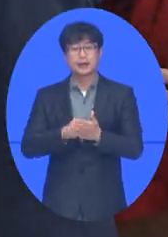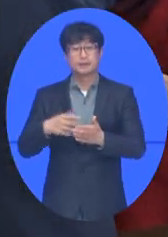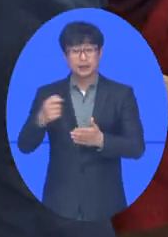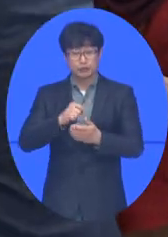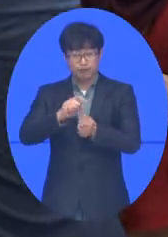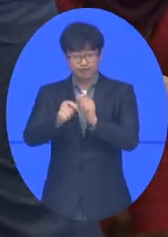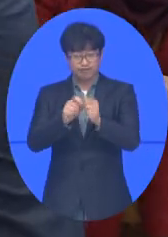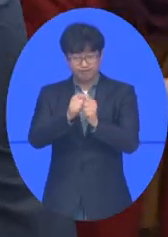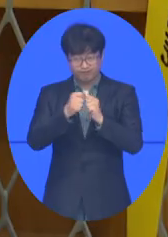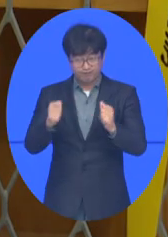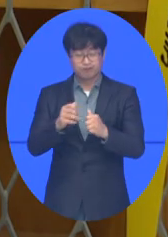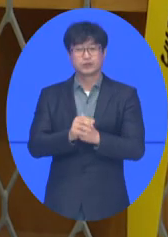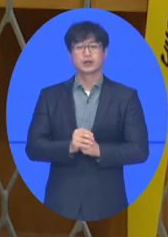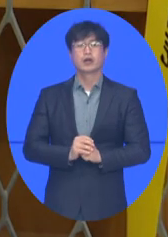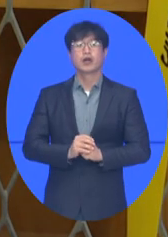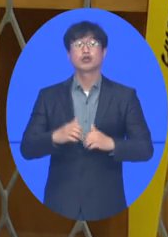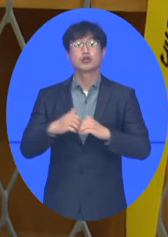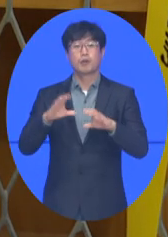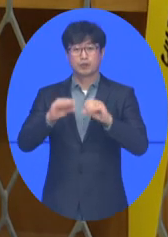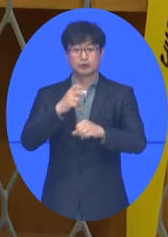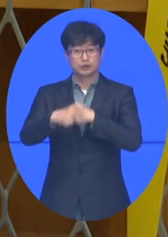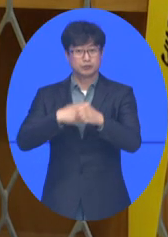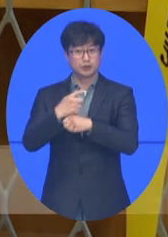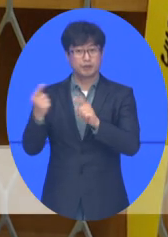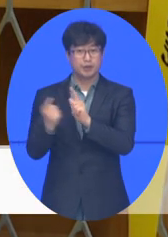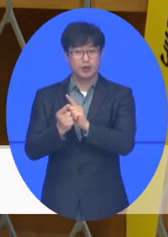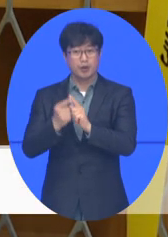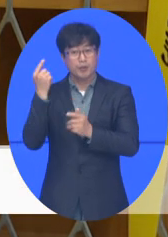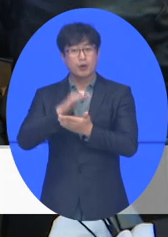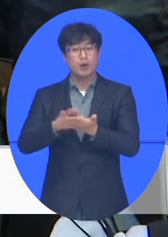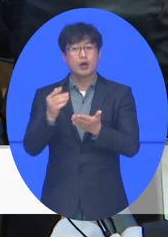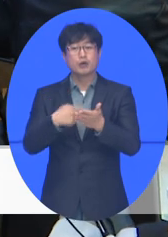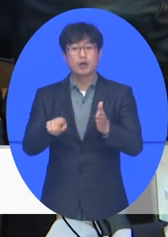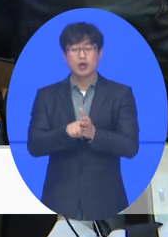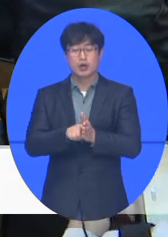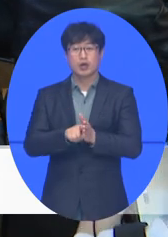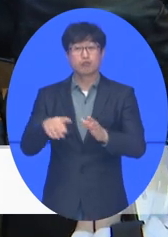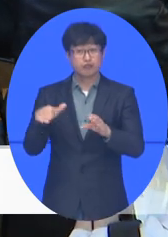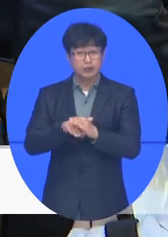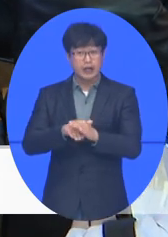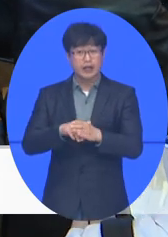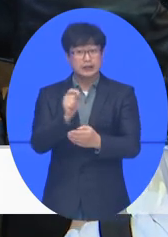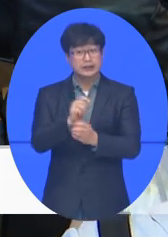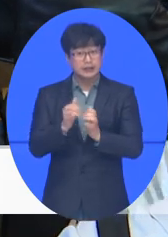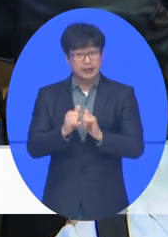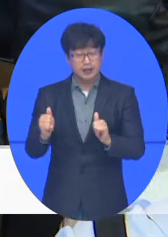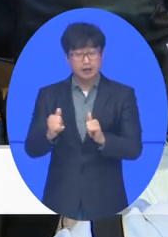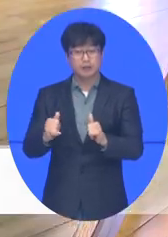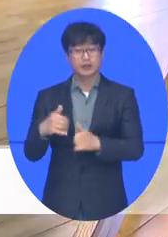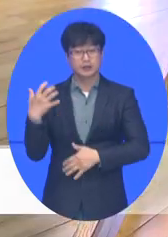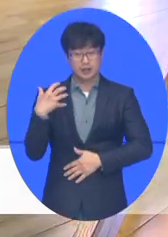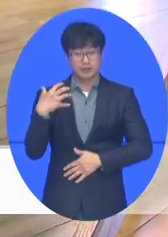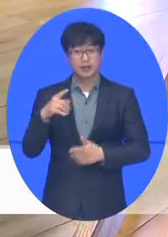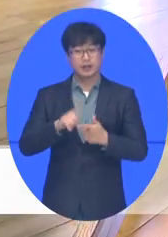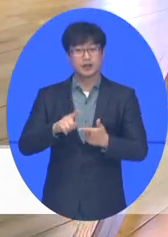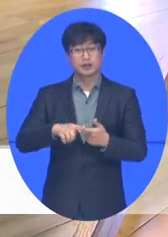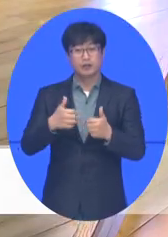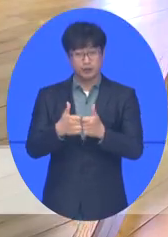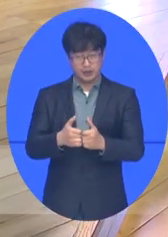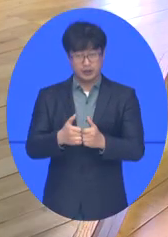지어봅니다. 정전 70주년을 맞아 평화를 위한 문학과 작가의 역할을 논의하는 자리, 2023